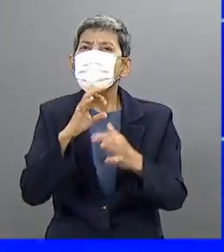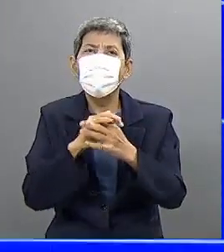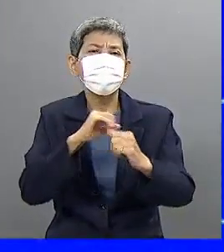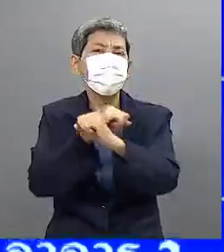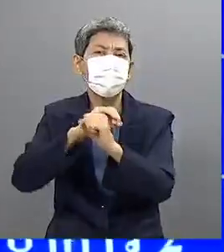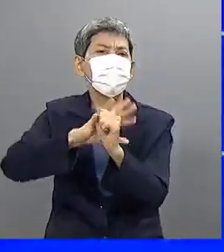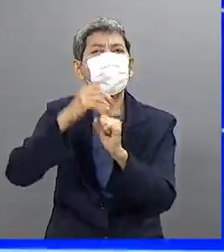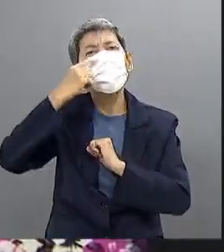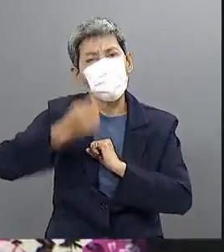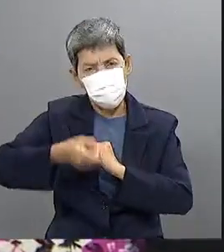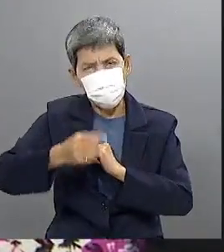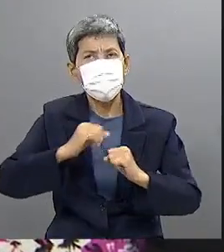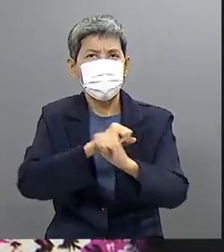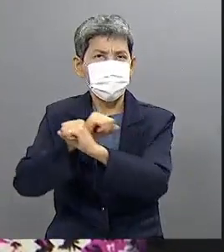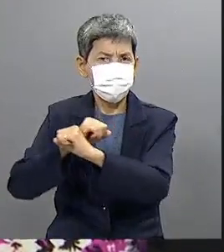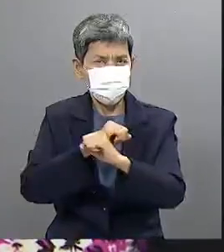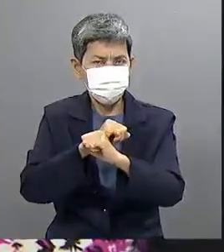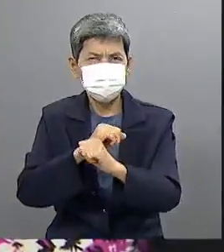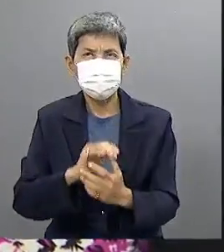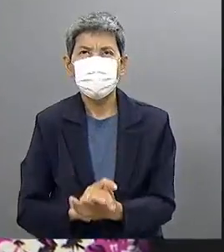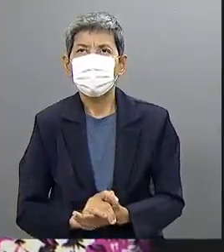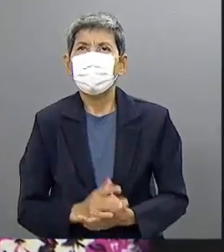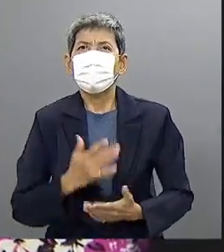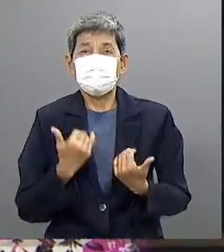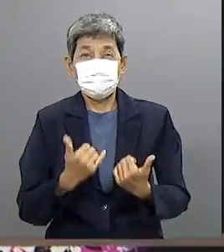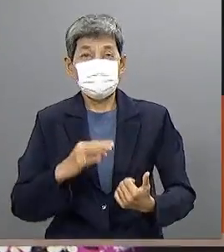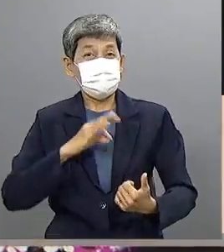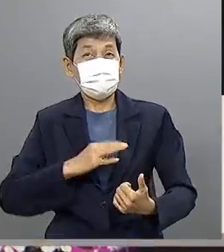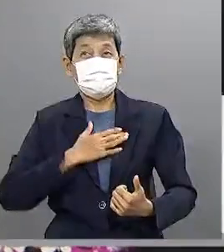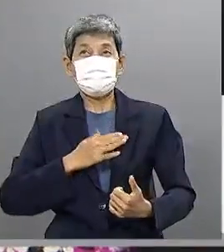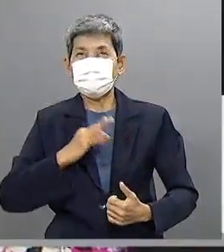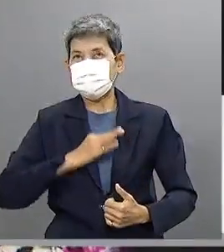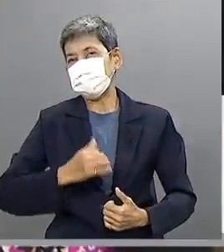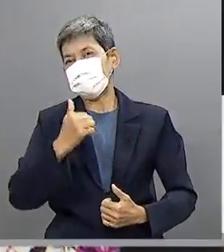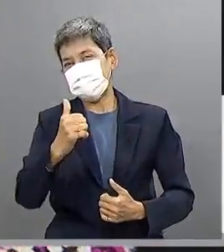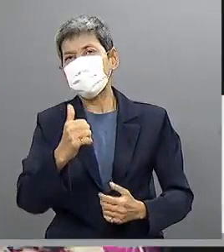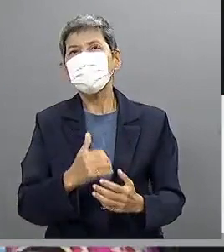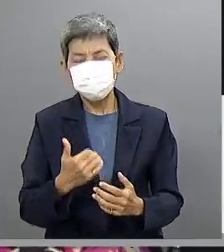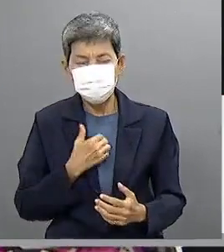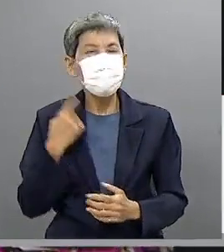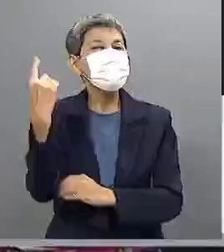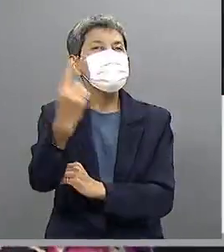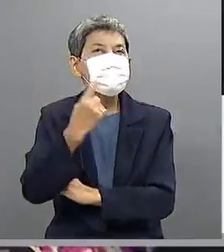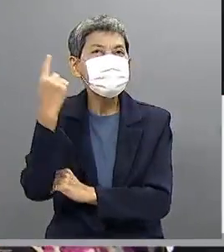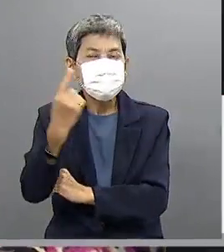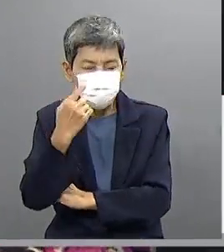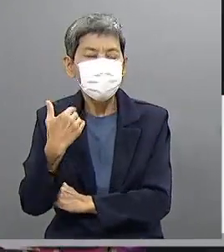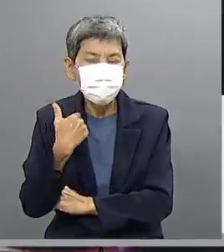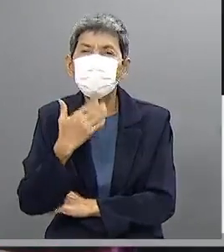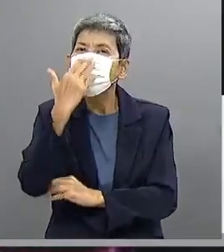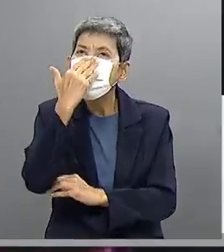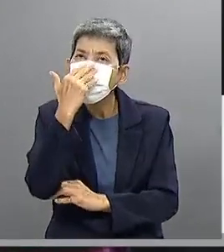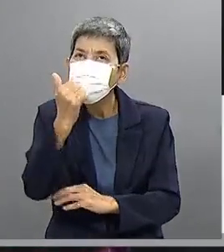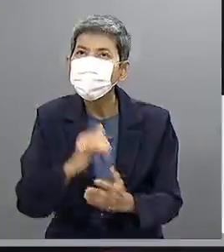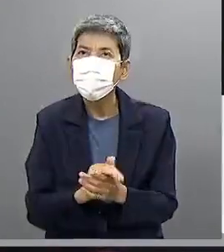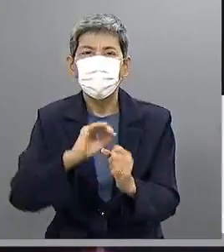หมือนเดิมค่ะ รู้สึกว่าตอนนี้นะคะก็คึกคักนะคะนิยมท่องเที่ยวออกเที่ยวกันได้เพราะว่าโควิดก็จะเป็นโ